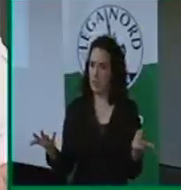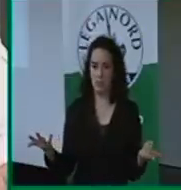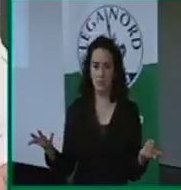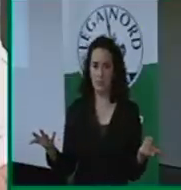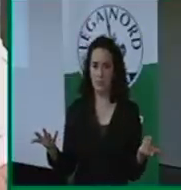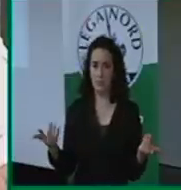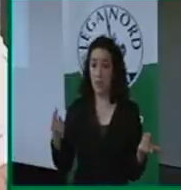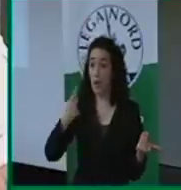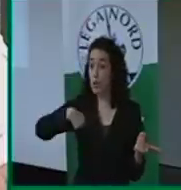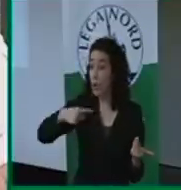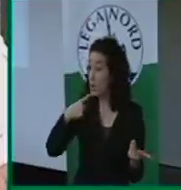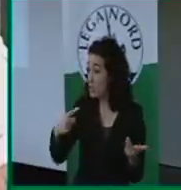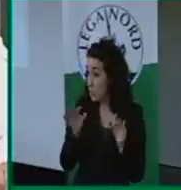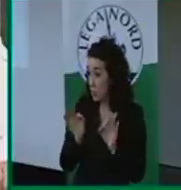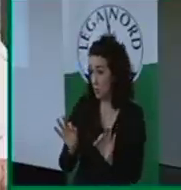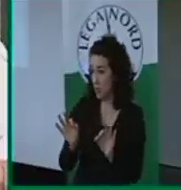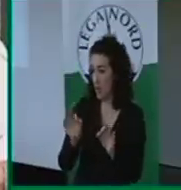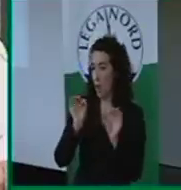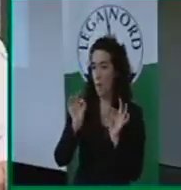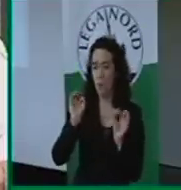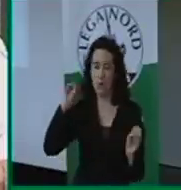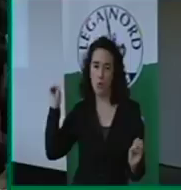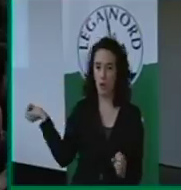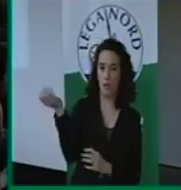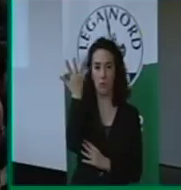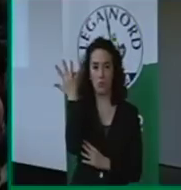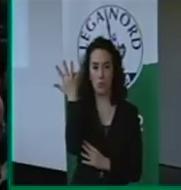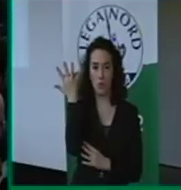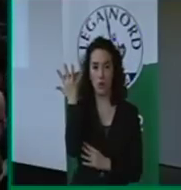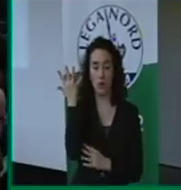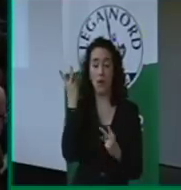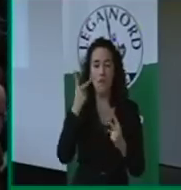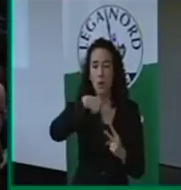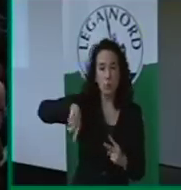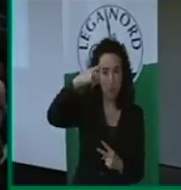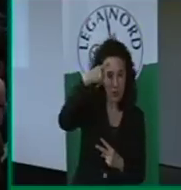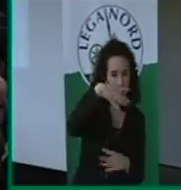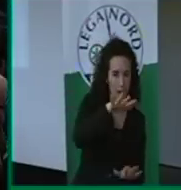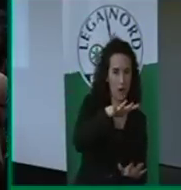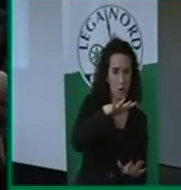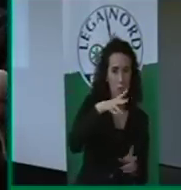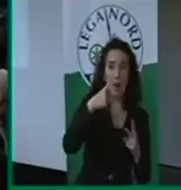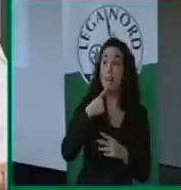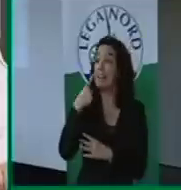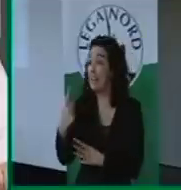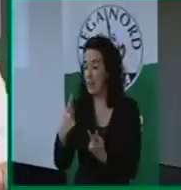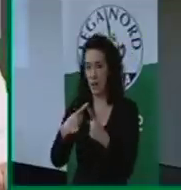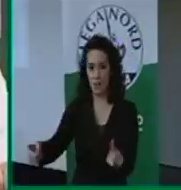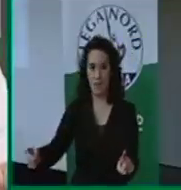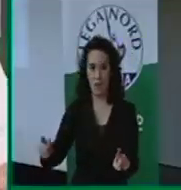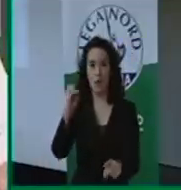un atto rivoluzionario dire quello che pare ovvio diceva Orwell che nel momento dell'inganno